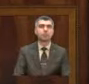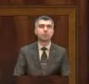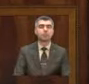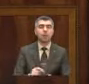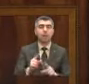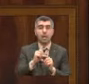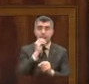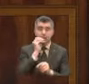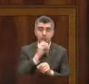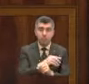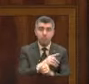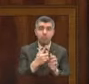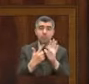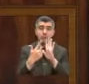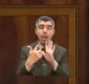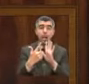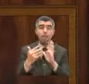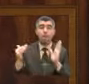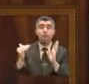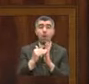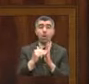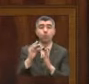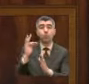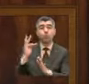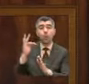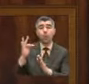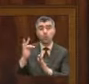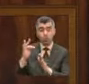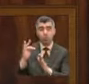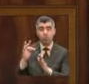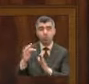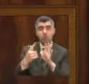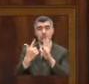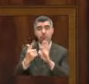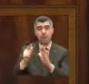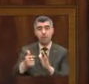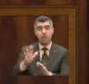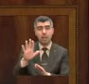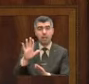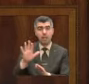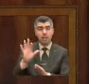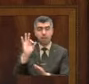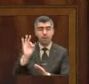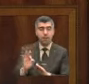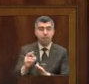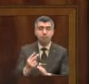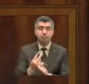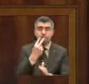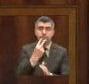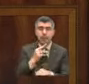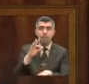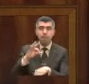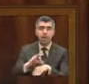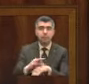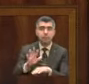في المغرب إلى 7 ملايين طن، حيث يشكل نحو 7.5% من انبعاثات الغازات الدفيئة،